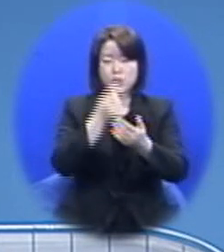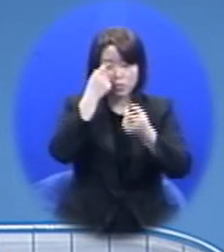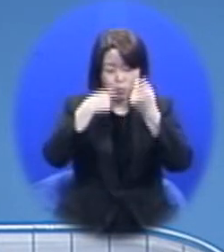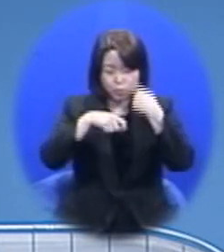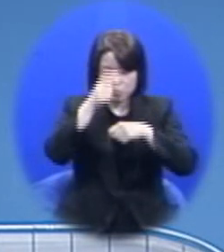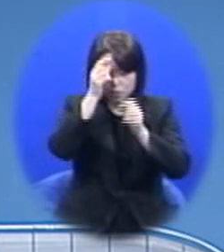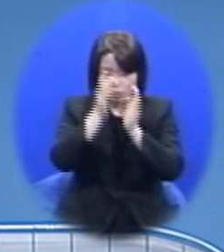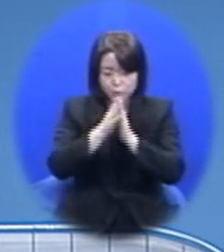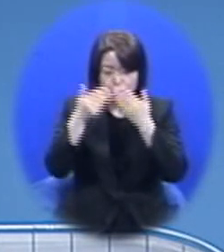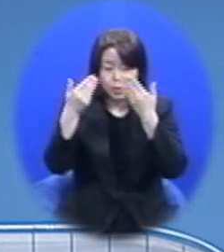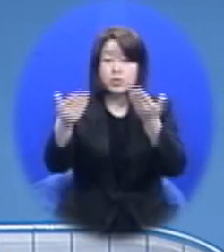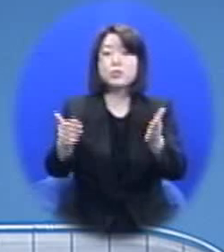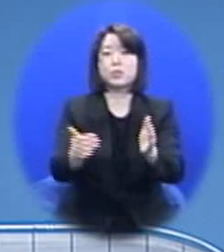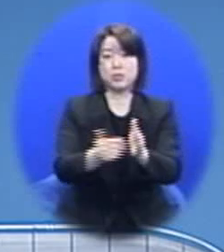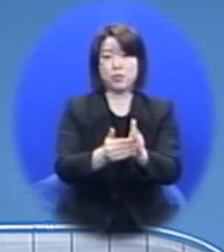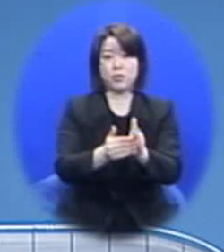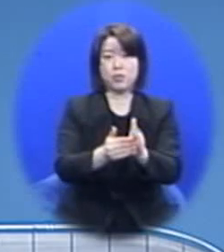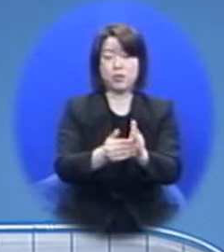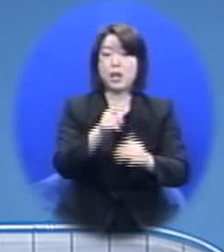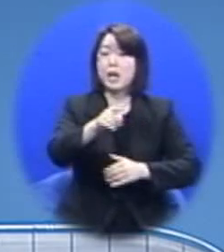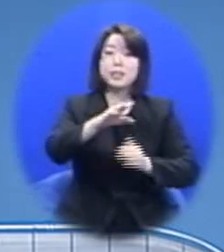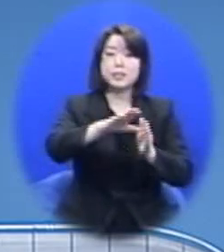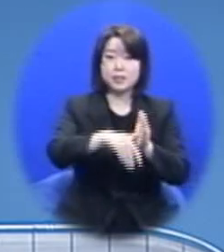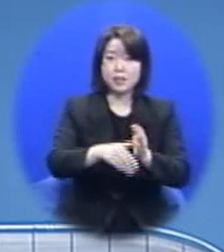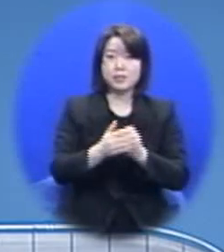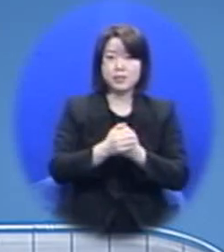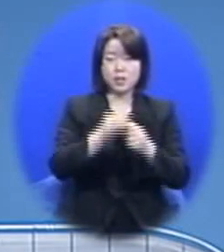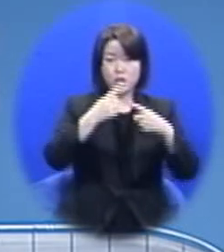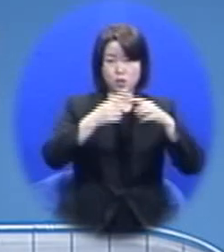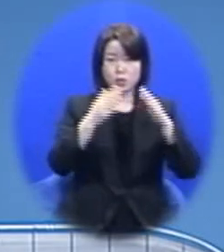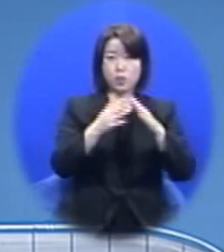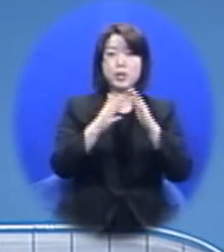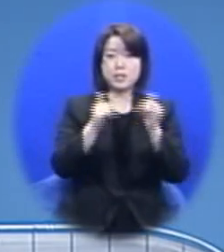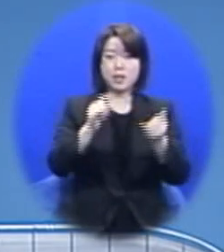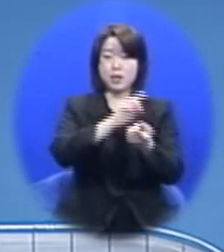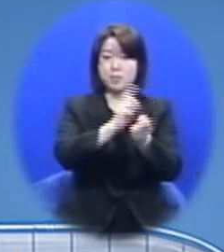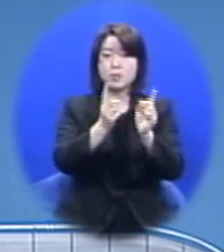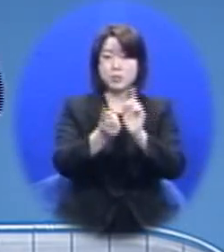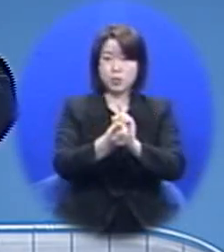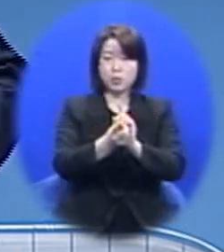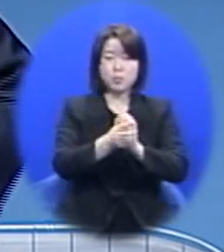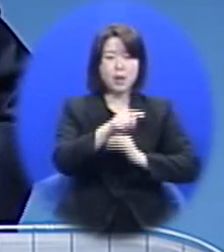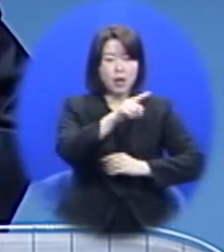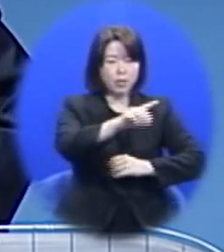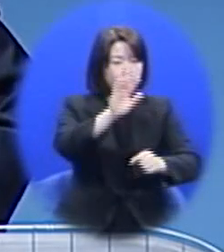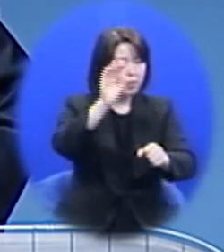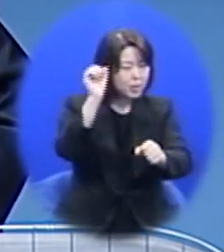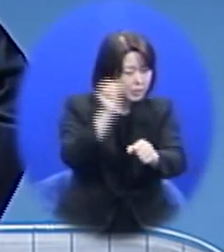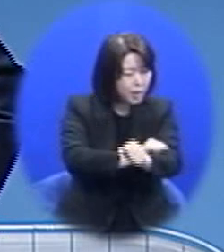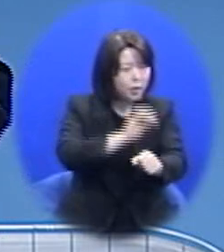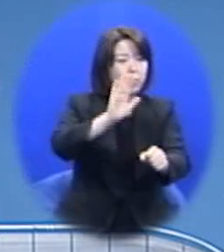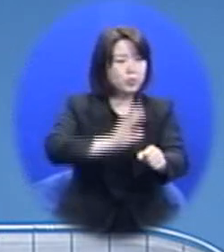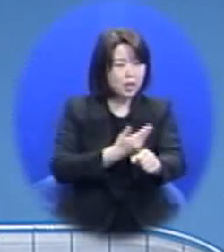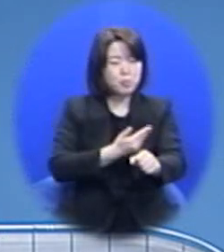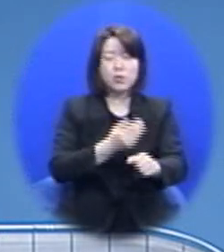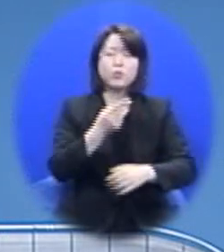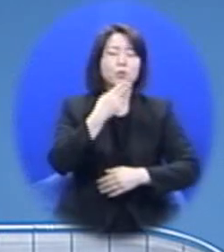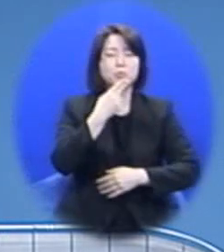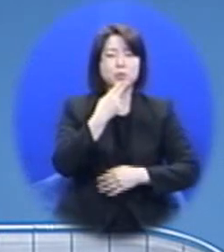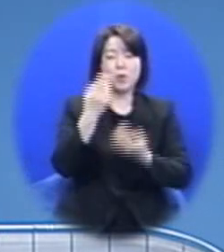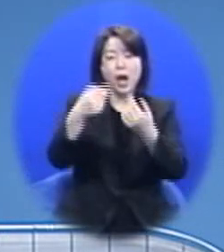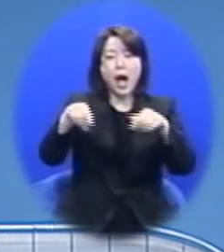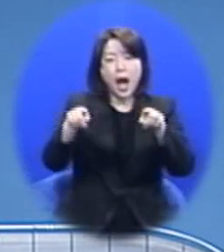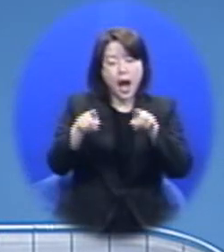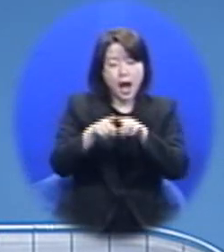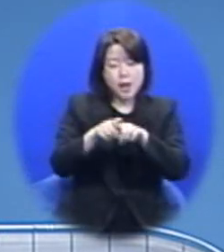눈물로 기도했었다. 그때는요, 교인들끼리 서로 잘나고 못나고가 없었어요. 그냥 같이